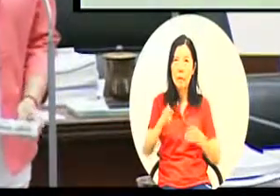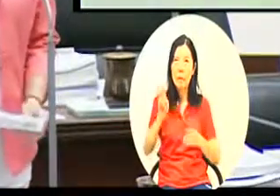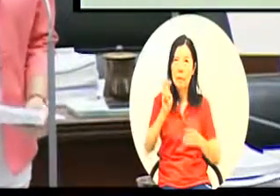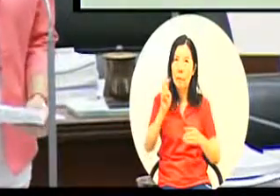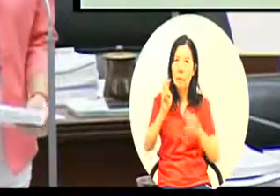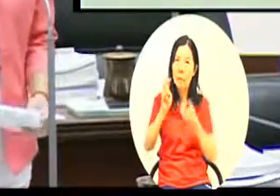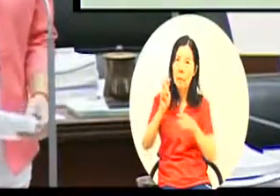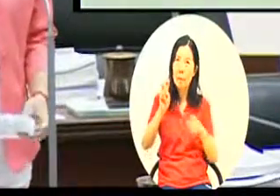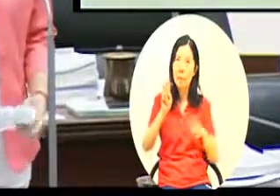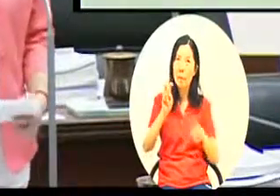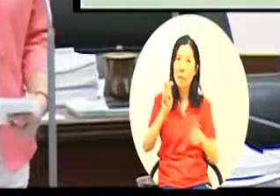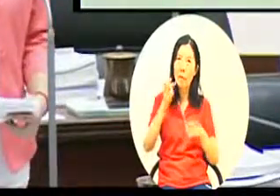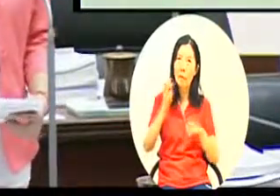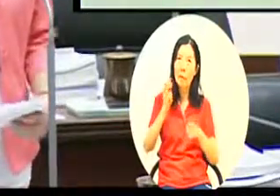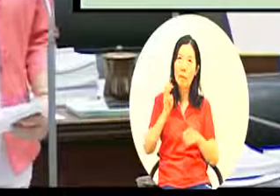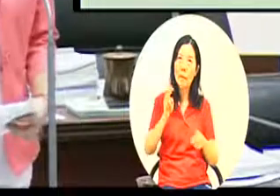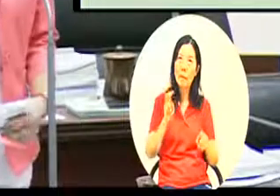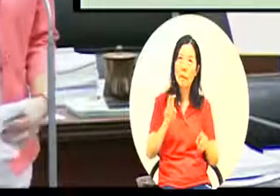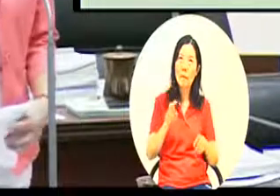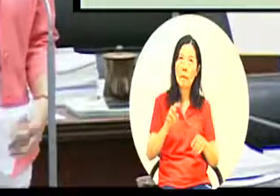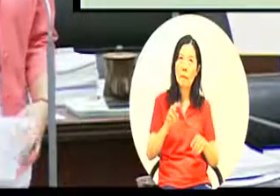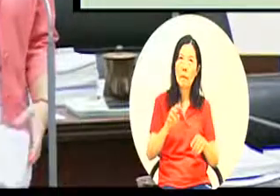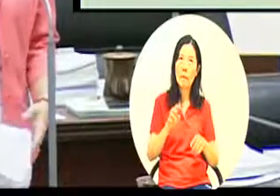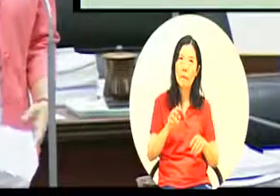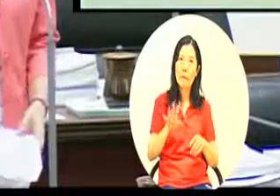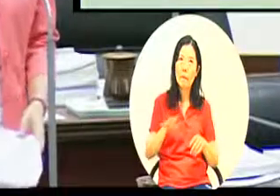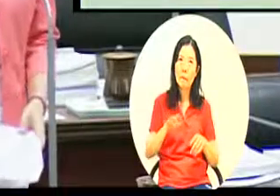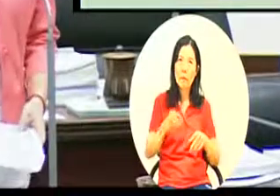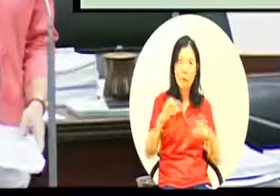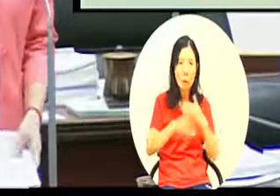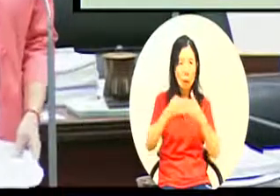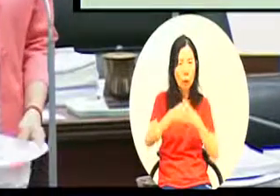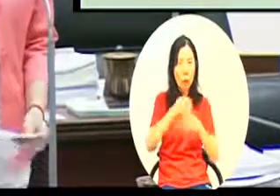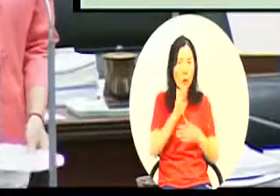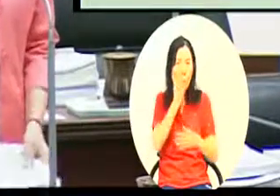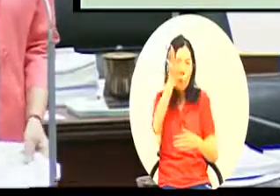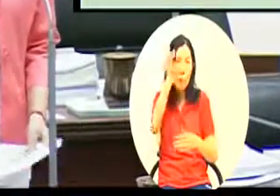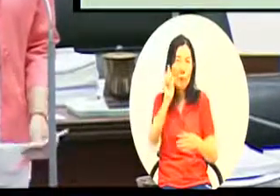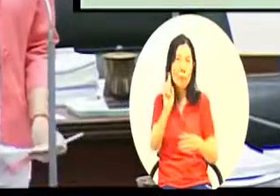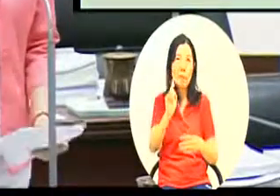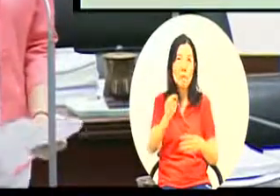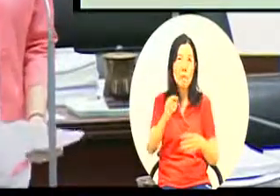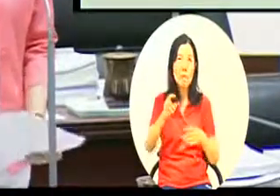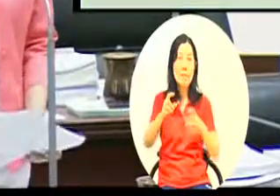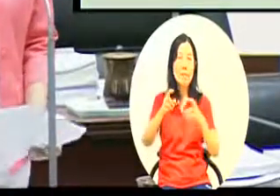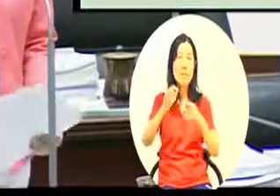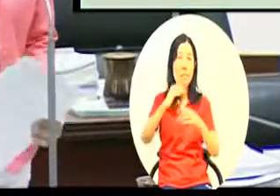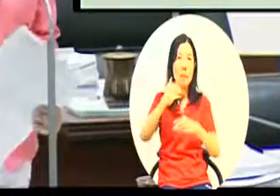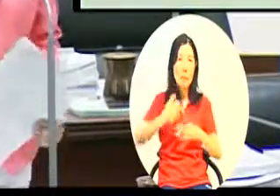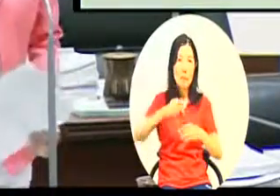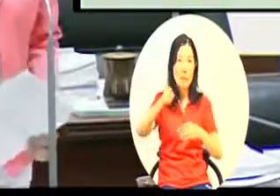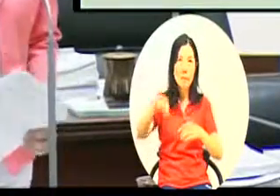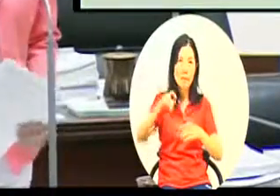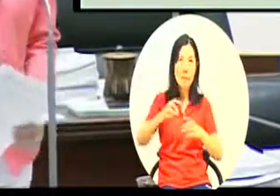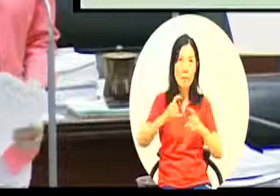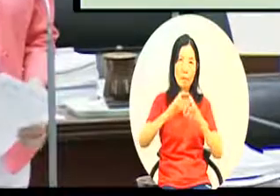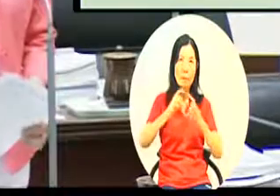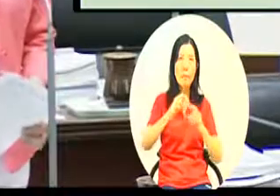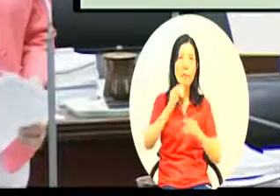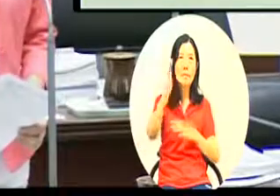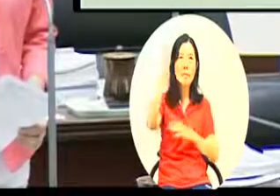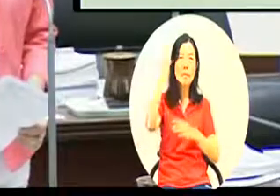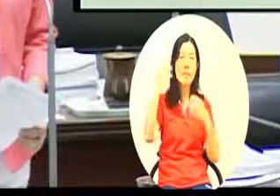20万人口，怎么会建造那么好的一个交通运输？然后他们那边就回答说，这是政府的责